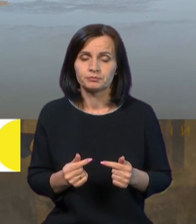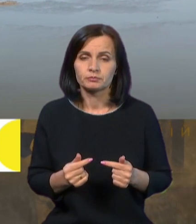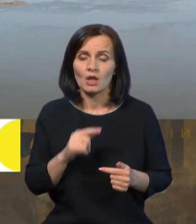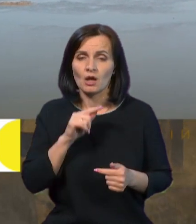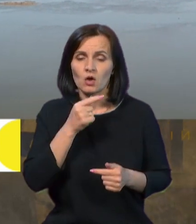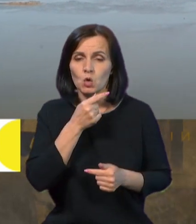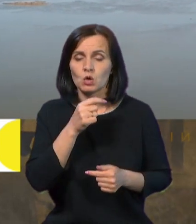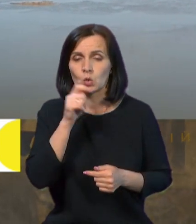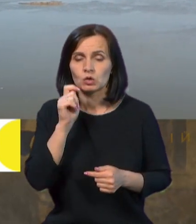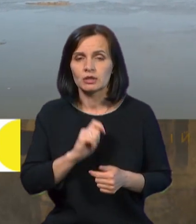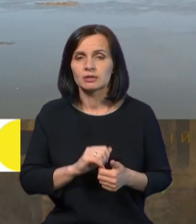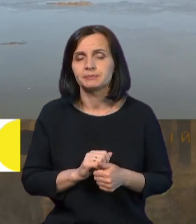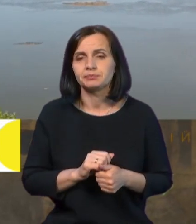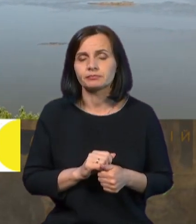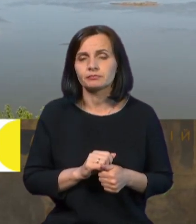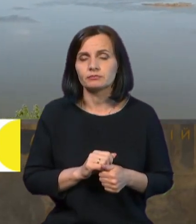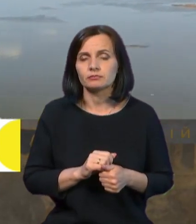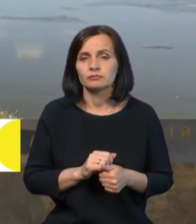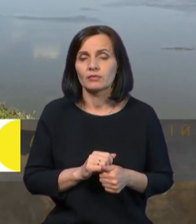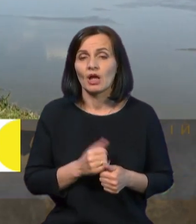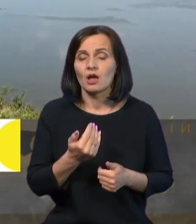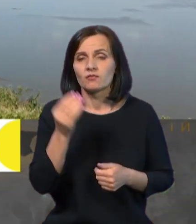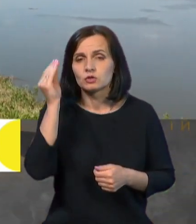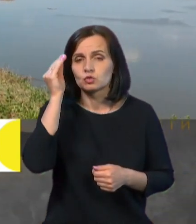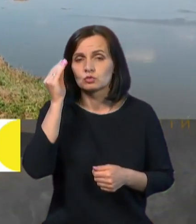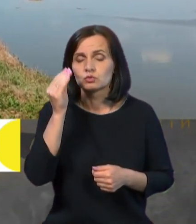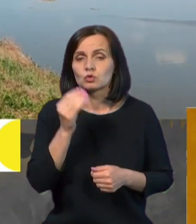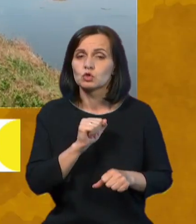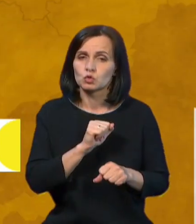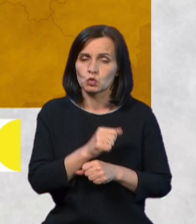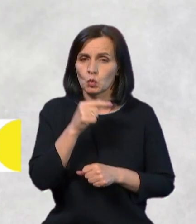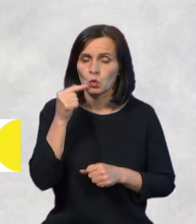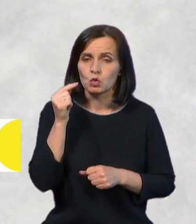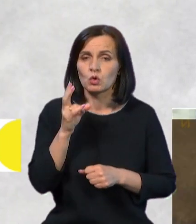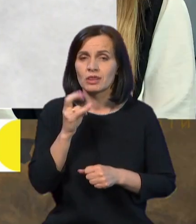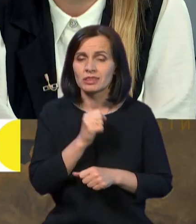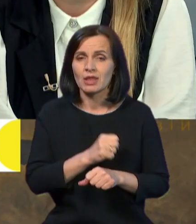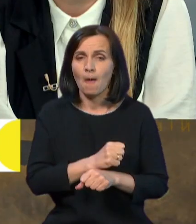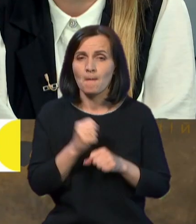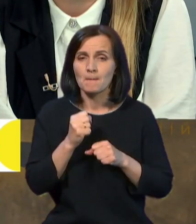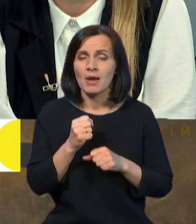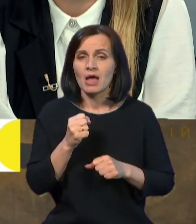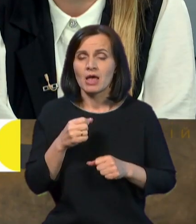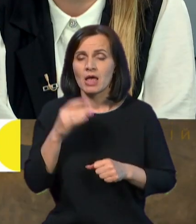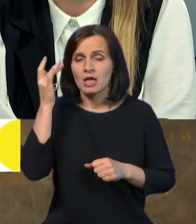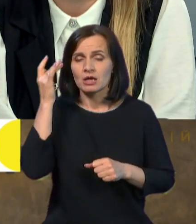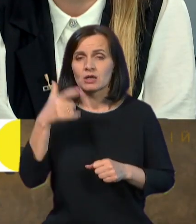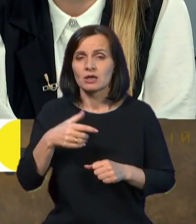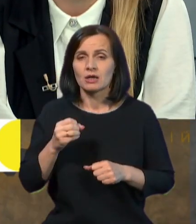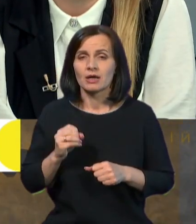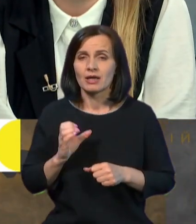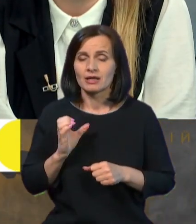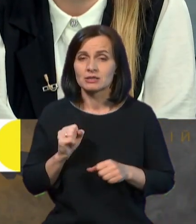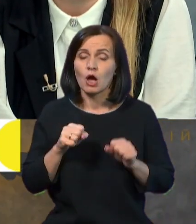економіці України. Пане Дмитре, а на вашу думку, чи зупиняться росіяни на підриві Каховської ГЕС? Чи можуть вони